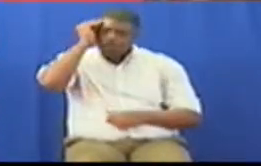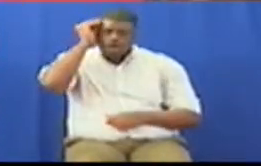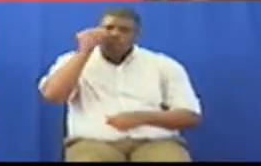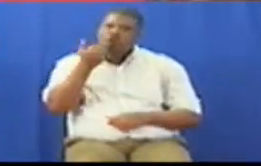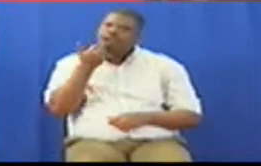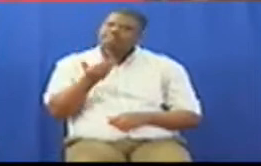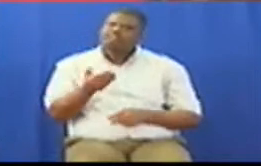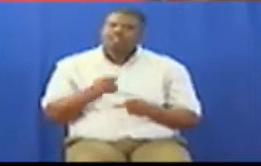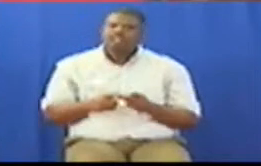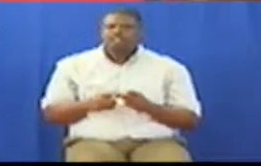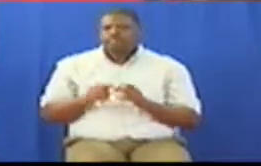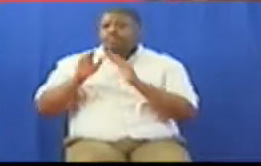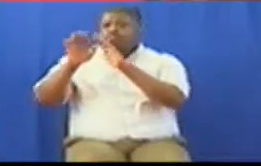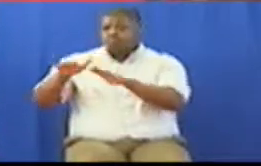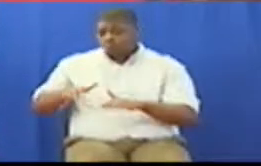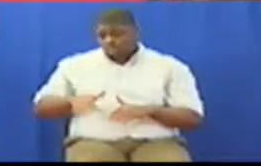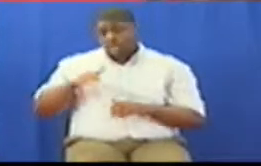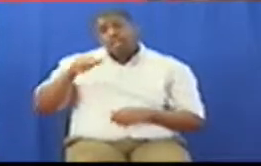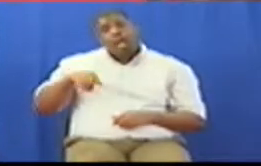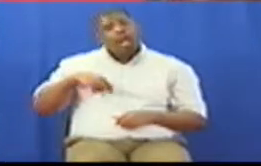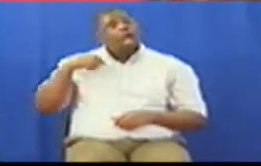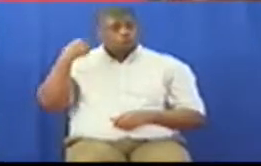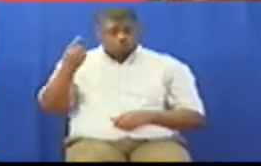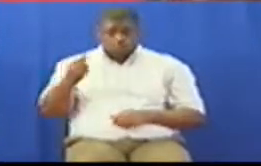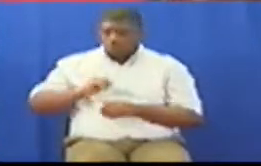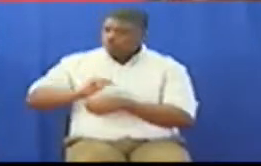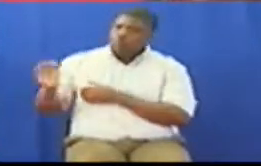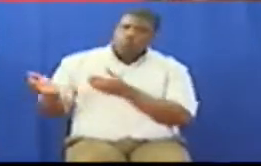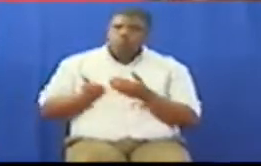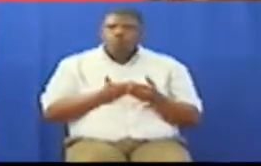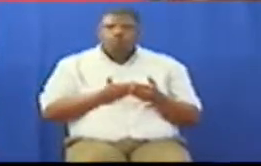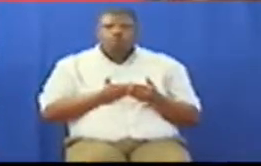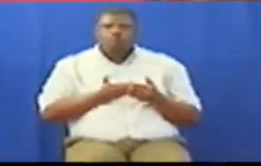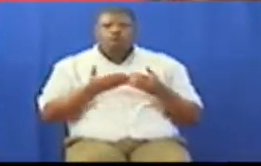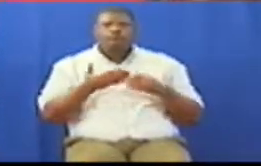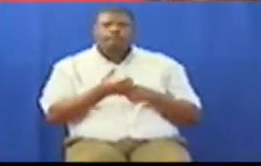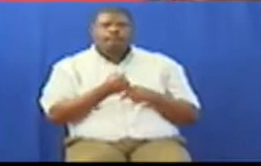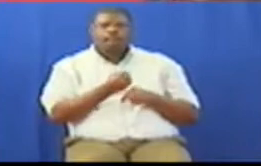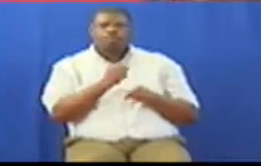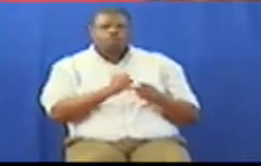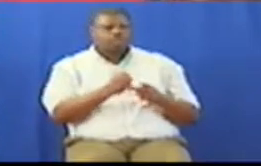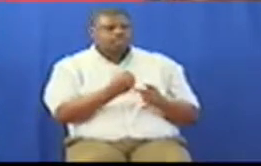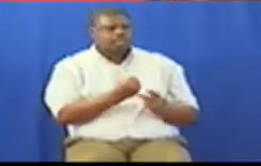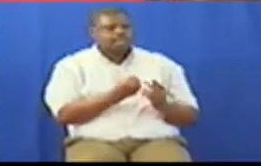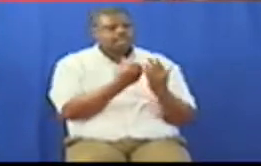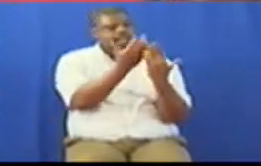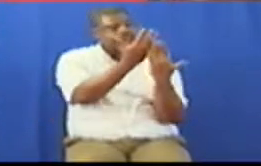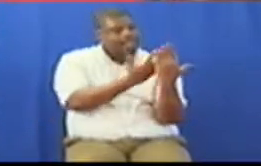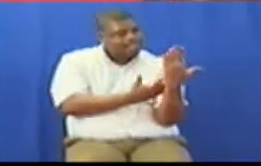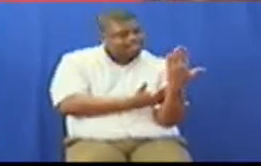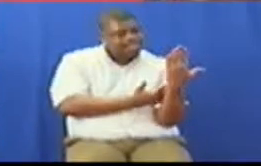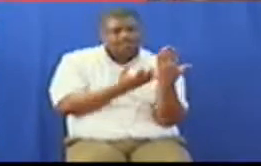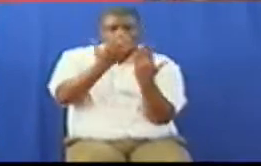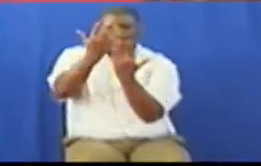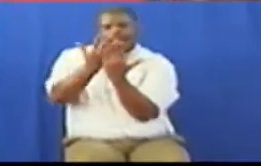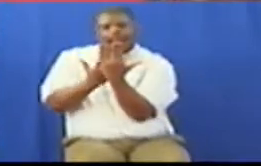lijalo watakaokuwepo watakaorudi waweze kuwa na screen katika table zao, ingekuwa ni vizuri sana. Tunakushukuru